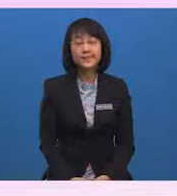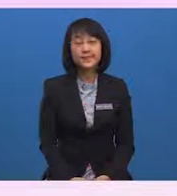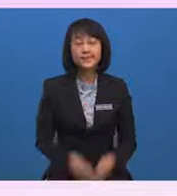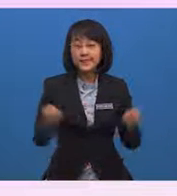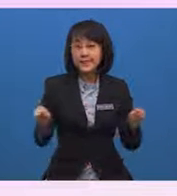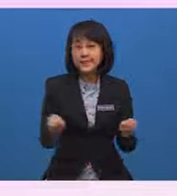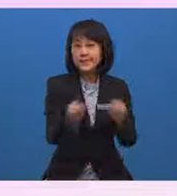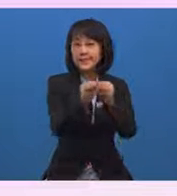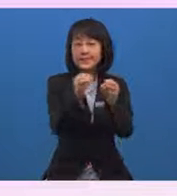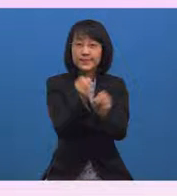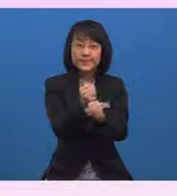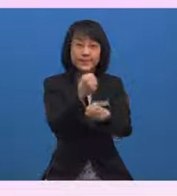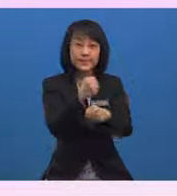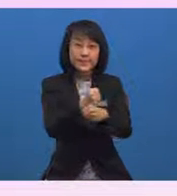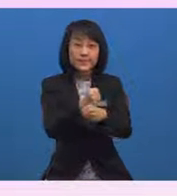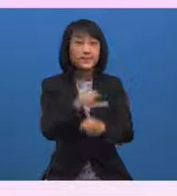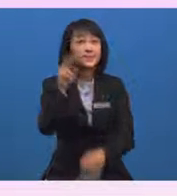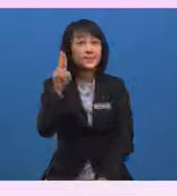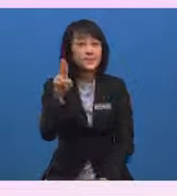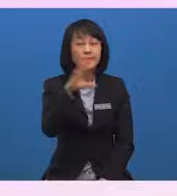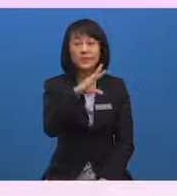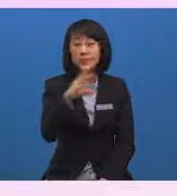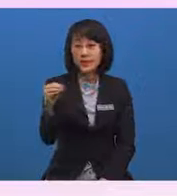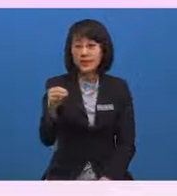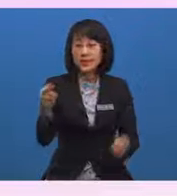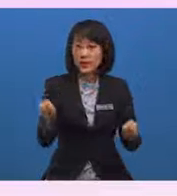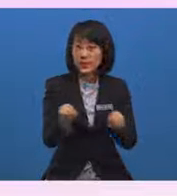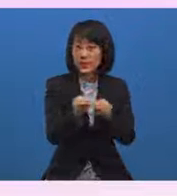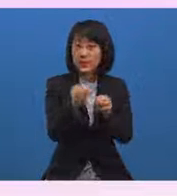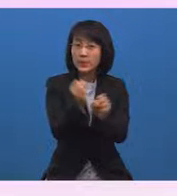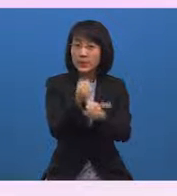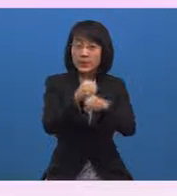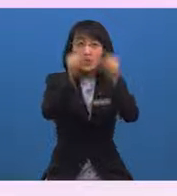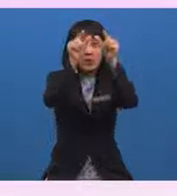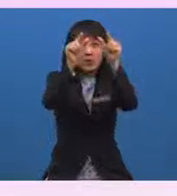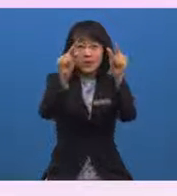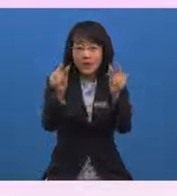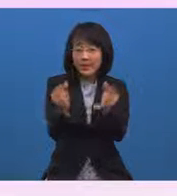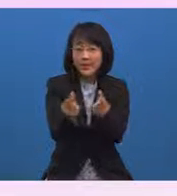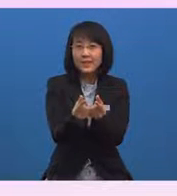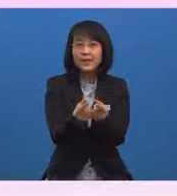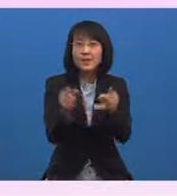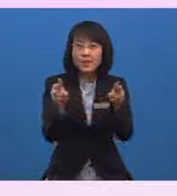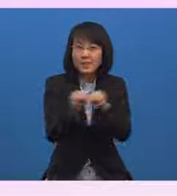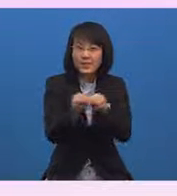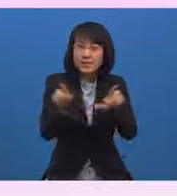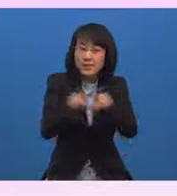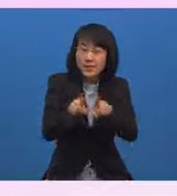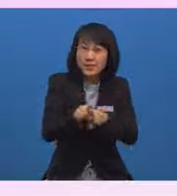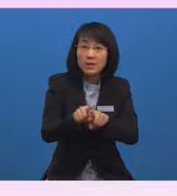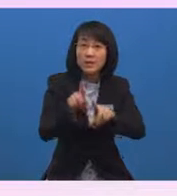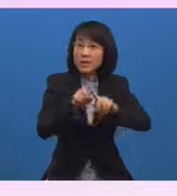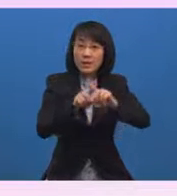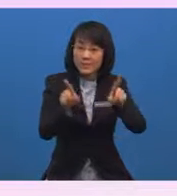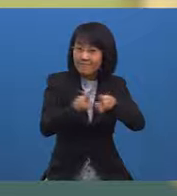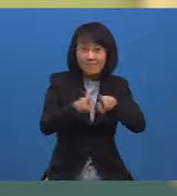Magnet bentuk U dan magnet bentuk ladam seakan-akan sama tetapi berbeza, ya